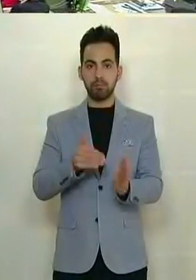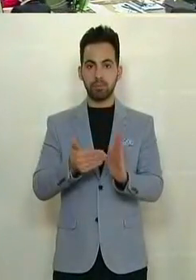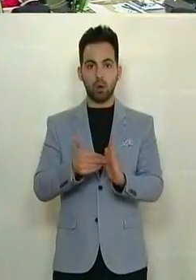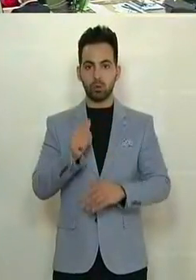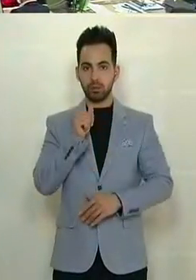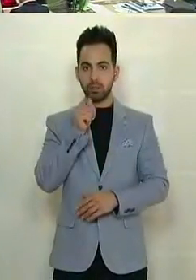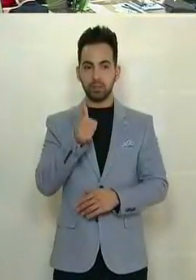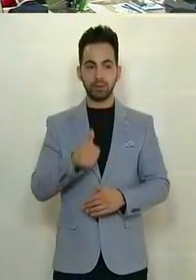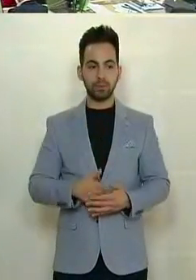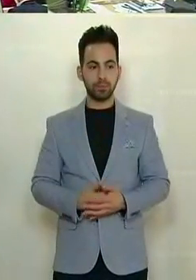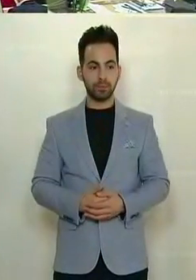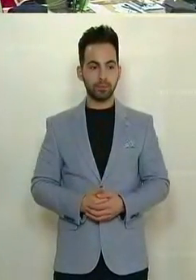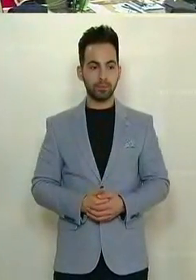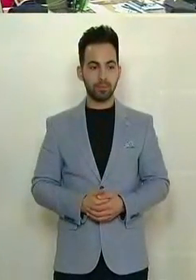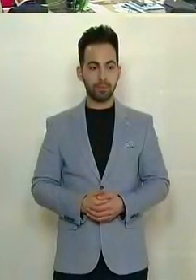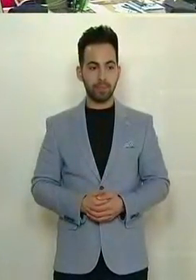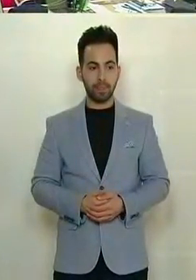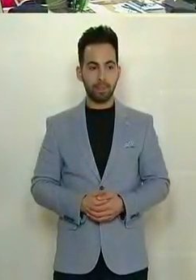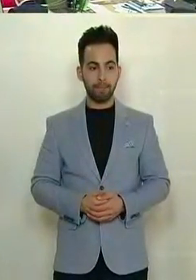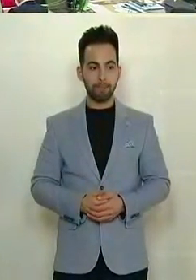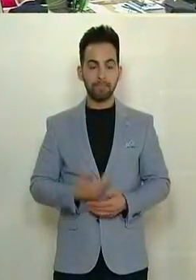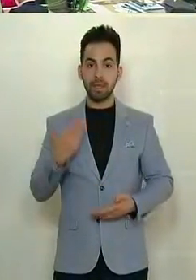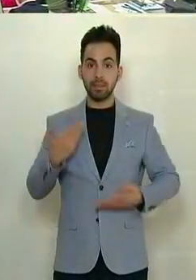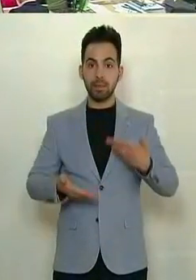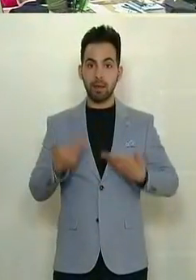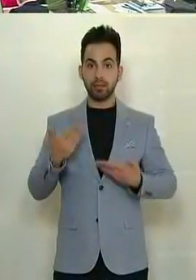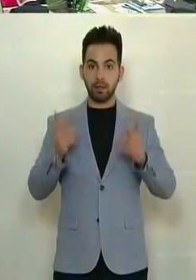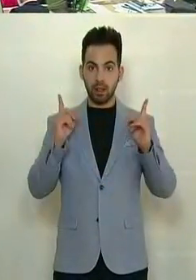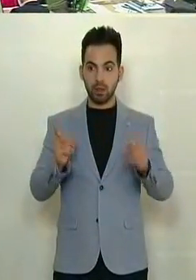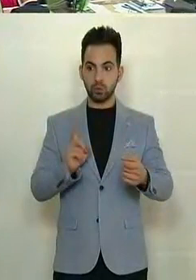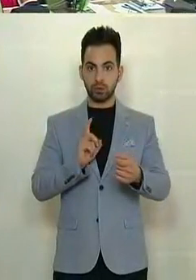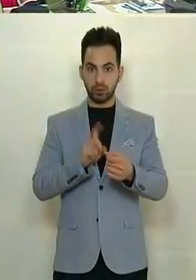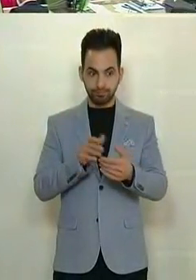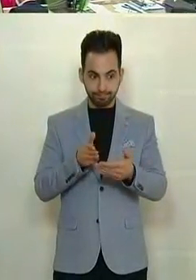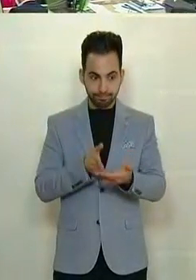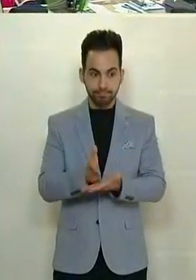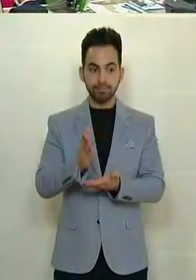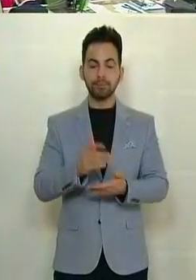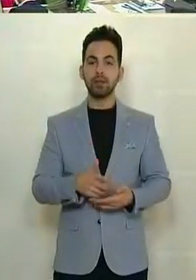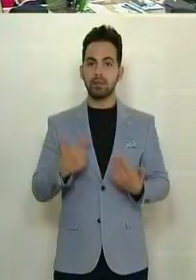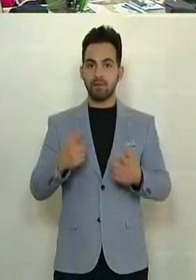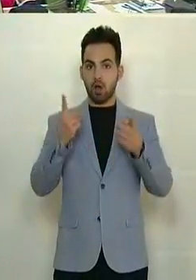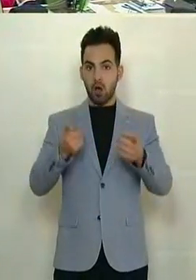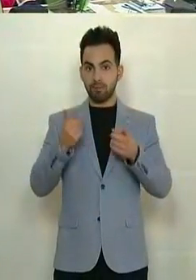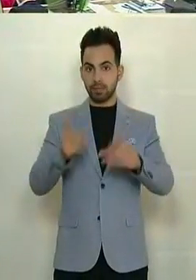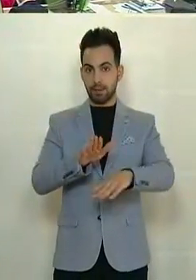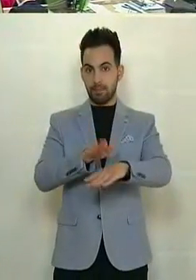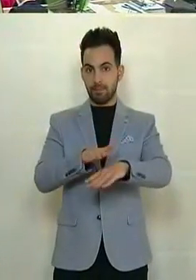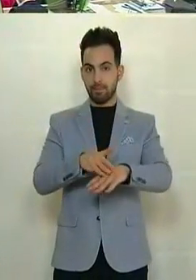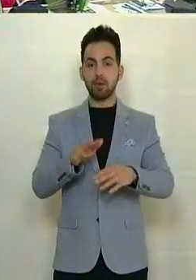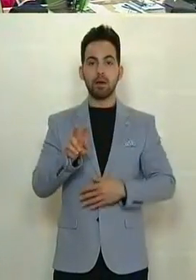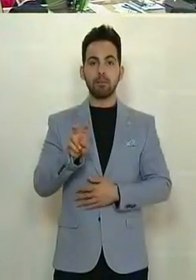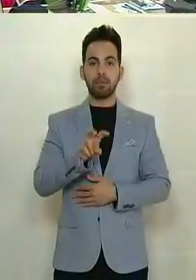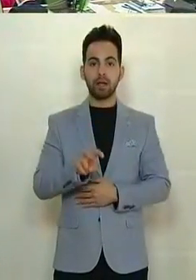kommen, die von Seiten der Opposition beantragt worden sind. Die erste kurze Debatte dreht sich um eine Anfragebeantwortung des Bildungsministeriums.